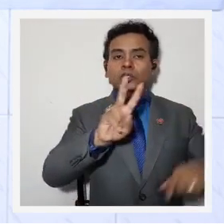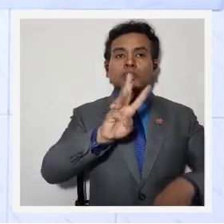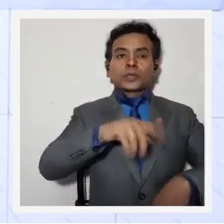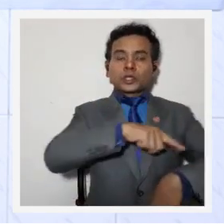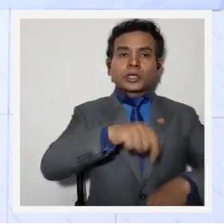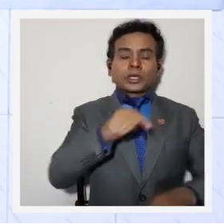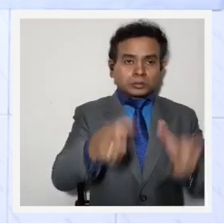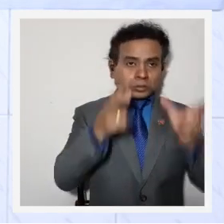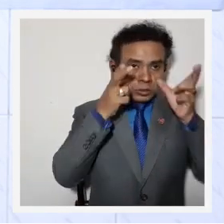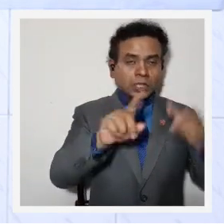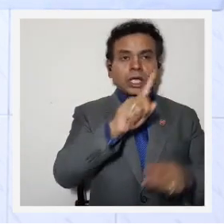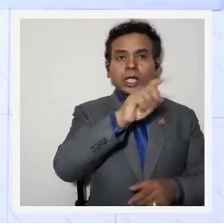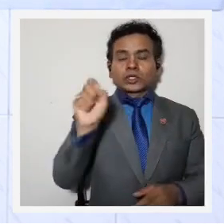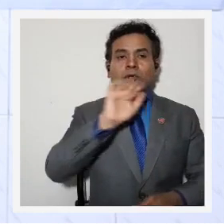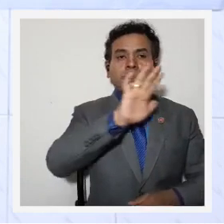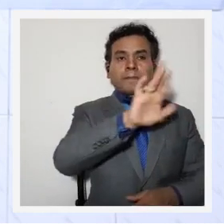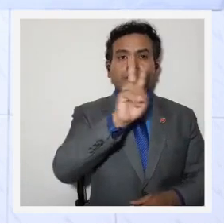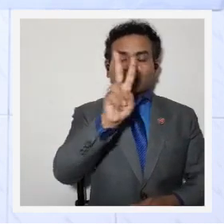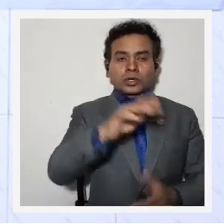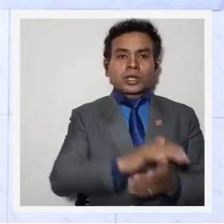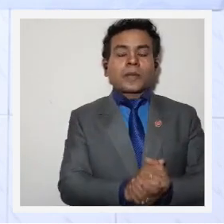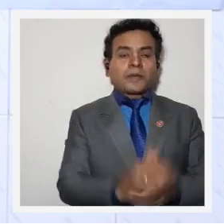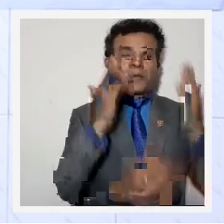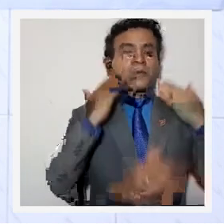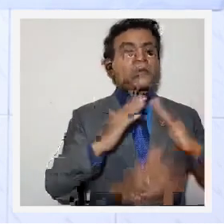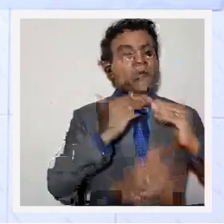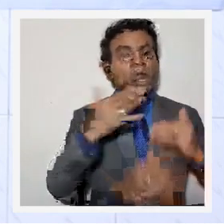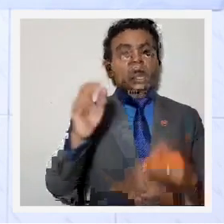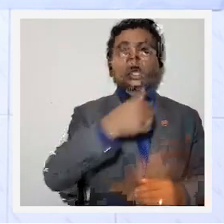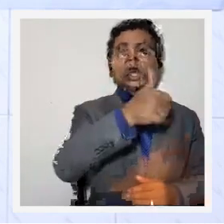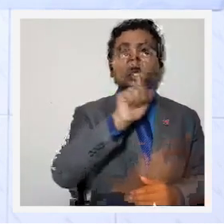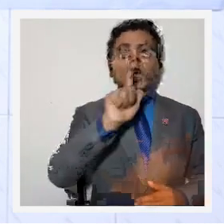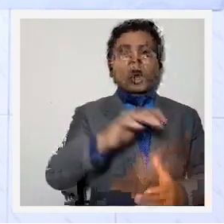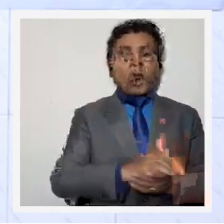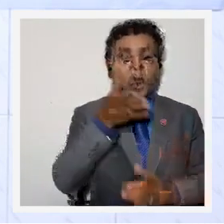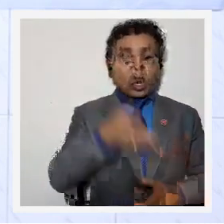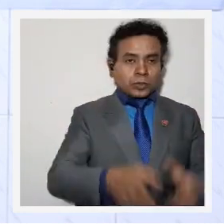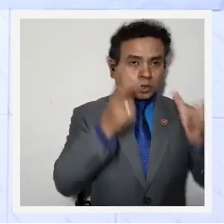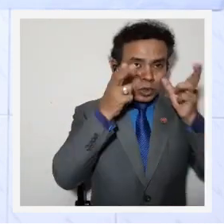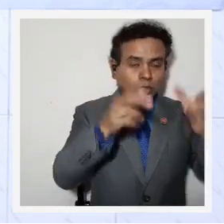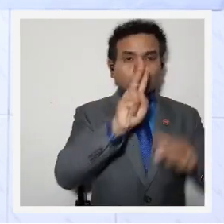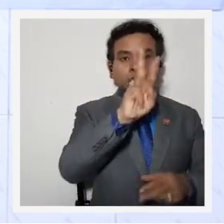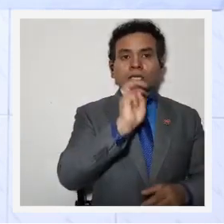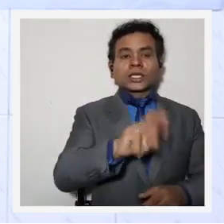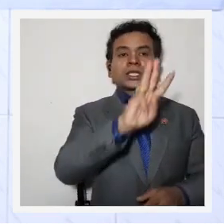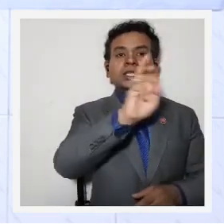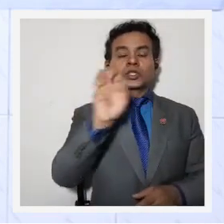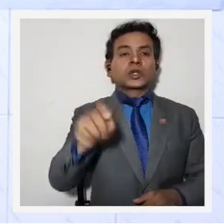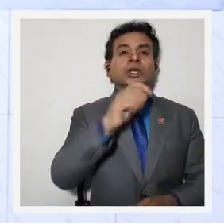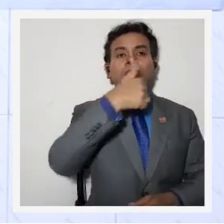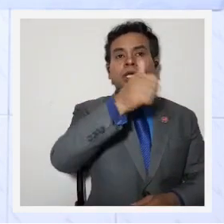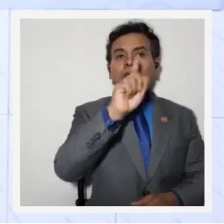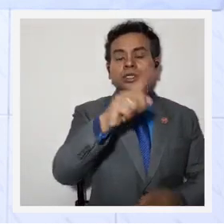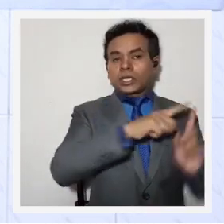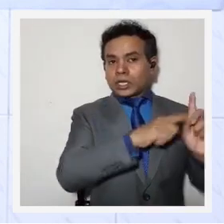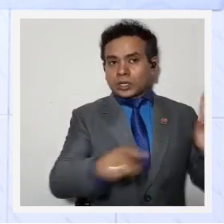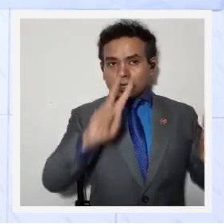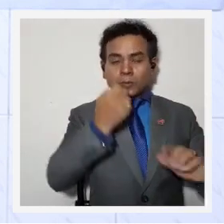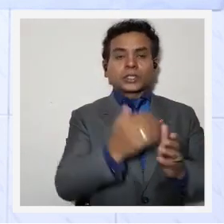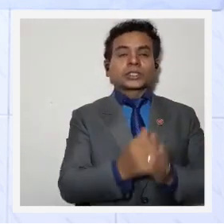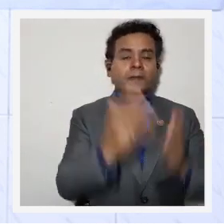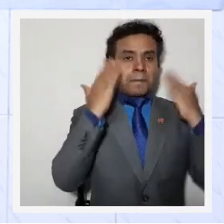হয়তো শরীরের কিছু উপকার পাওয়া যাবে আমাদের গত ২৪ ঘন্টা আইসোলেশনে এসেছে ১৫২ জন এবং ছাড় পেয়েছেন